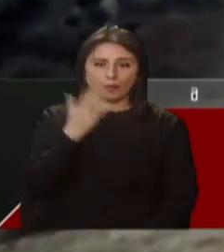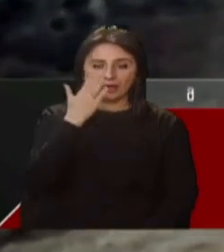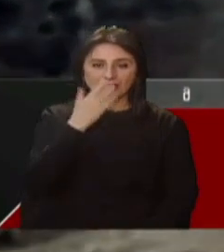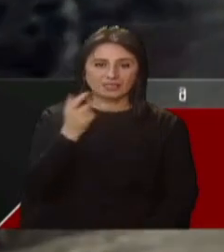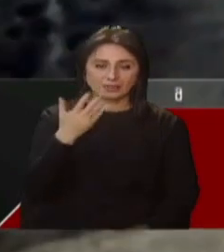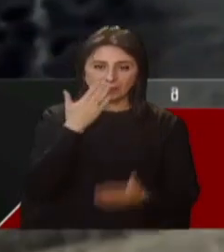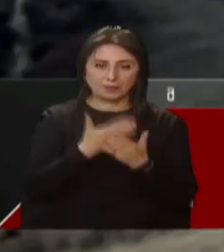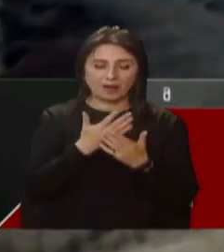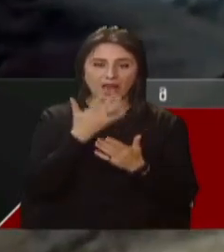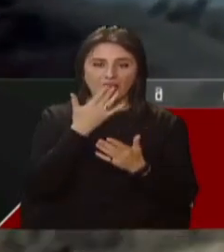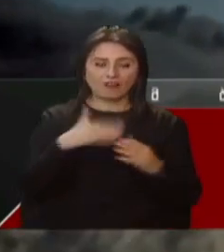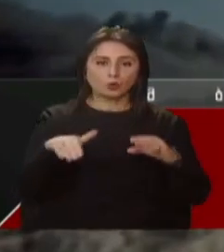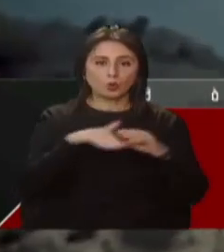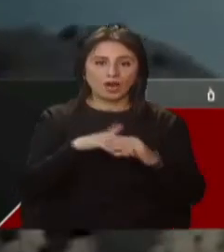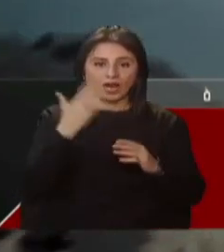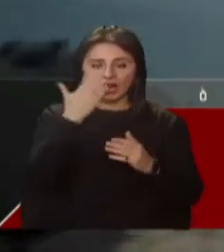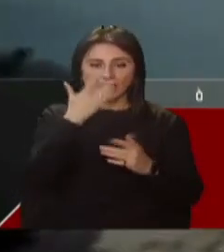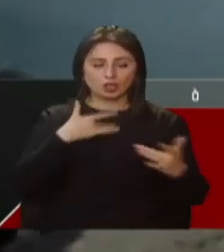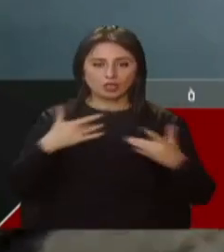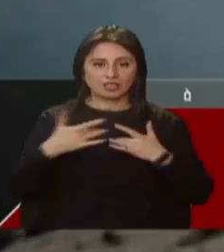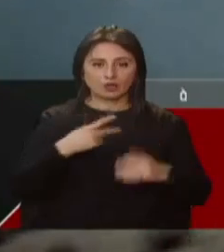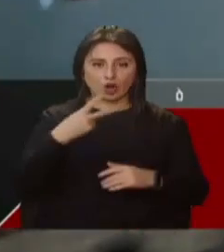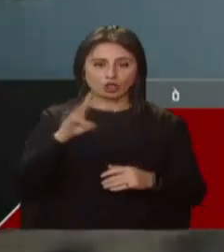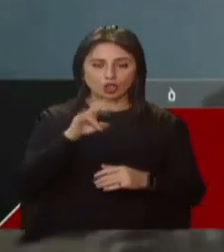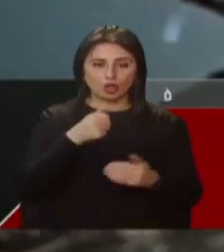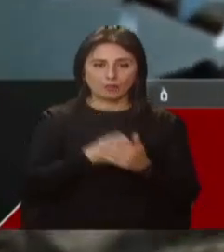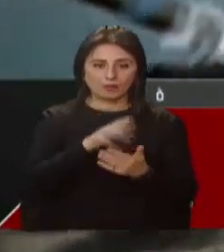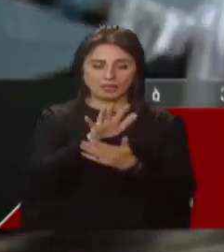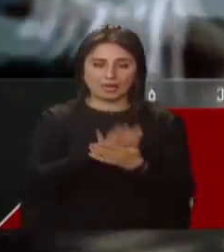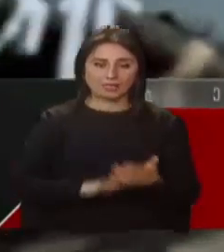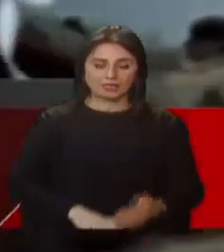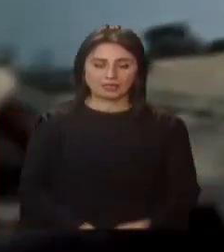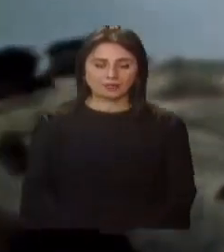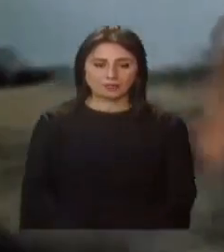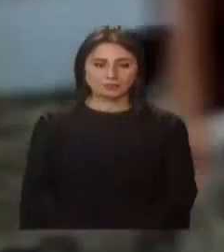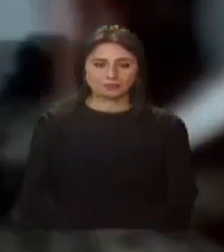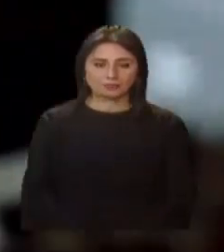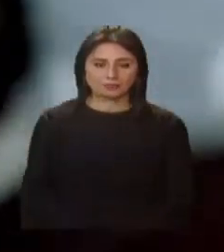ფილმების რეტროსპექტივა ეროვნული არქივის კინოთეატრში 20 ნოემბრამდე გაგრძელდება.